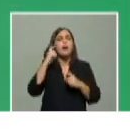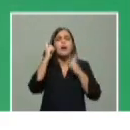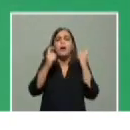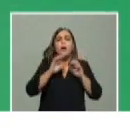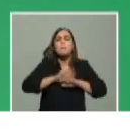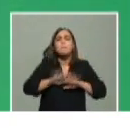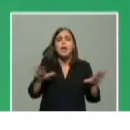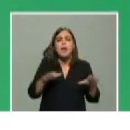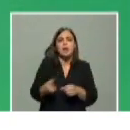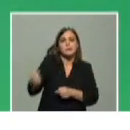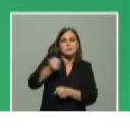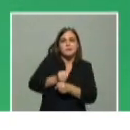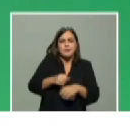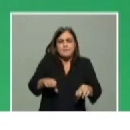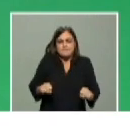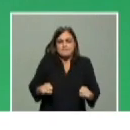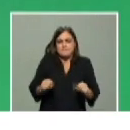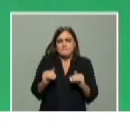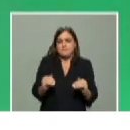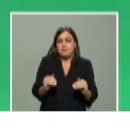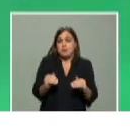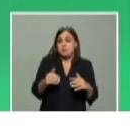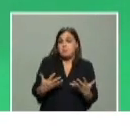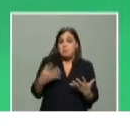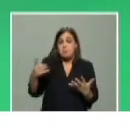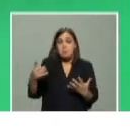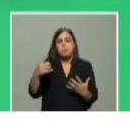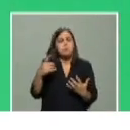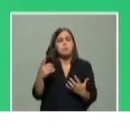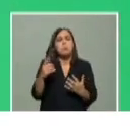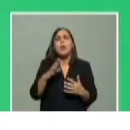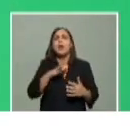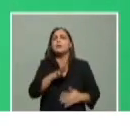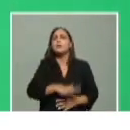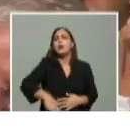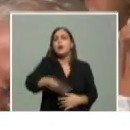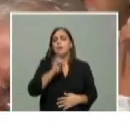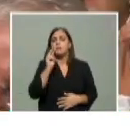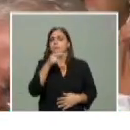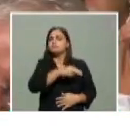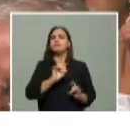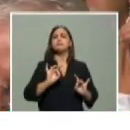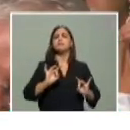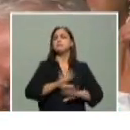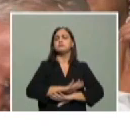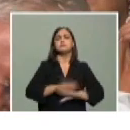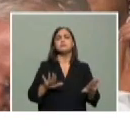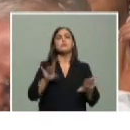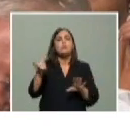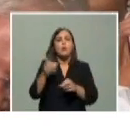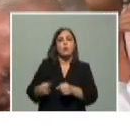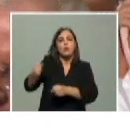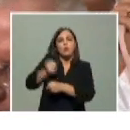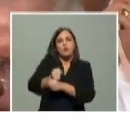βάλω μια παρένθεση και να πω ότι η Νέα Δημοκρατία διαρρέει ότι ο κύριος Ράμος δεν είπε ότι ξέρει